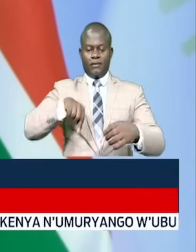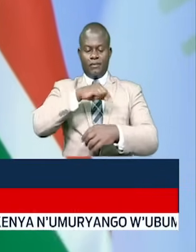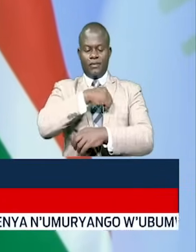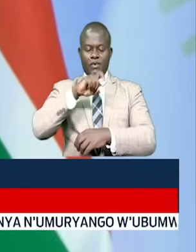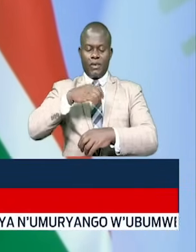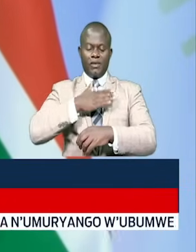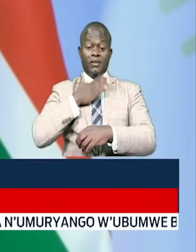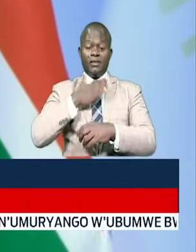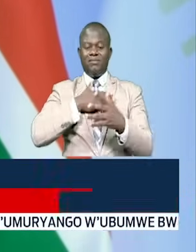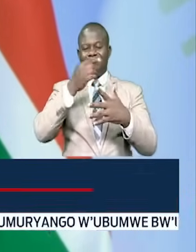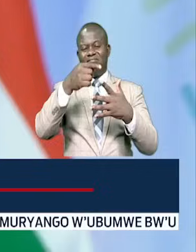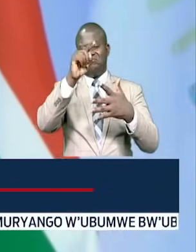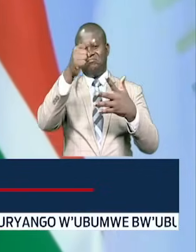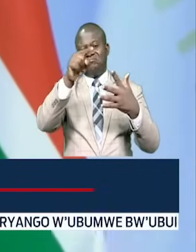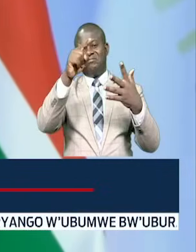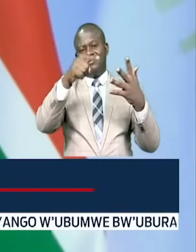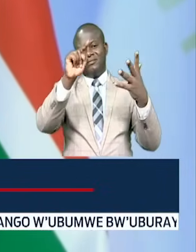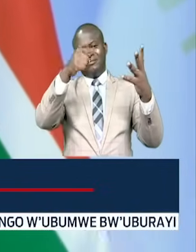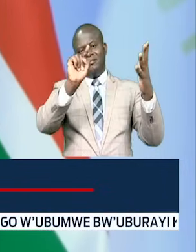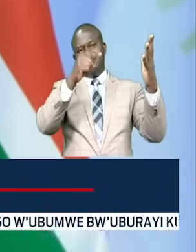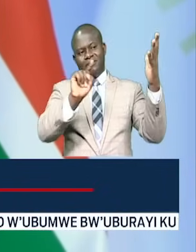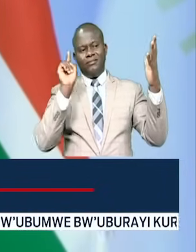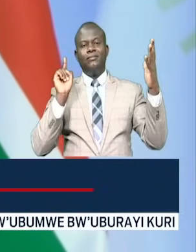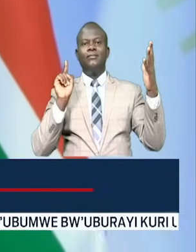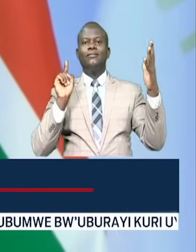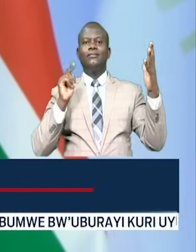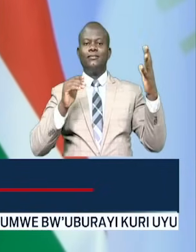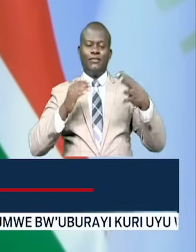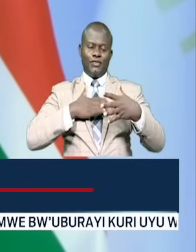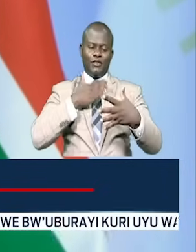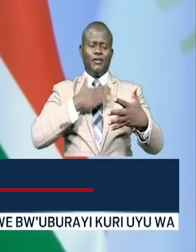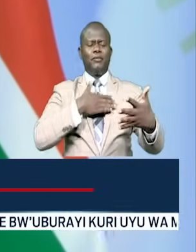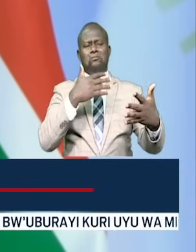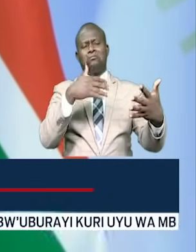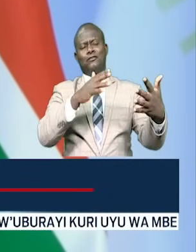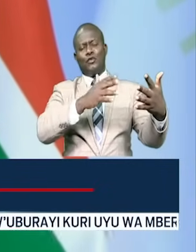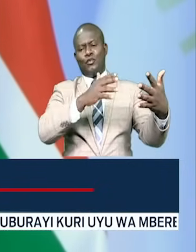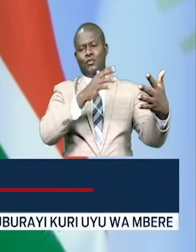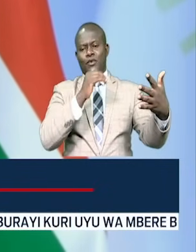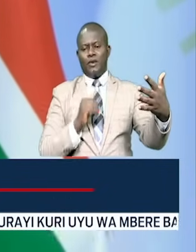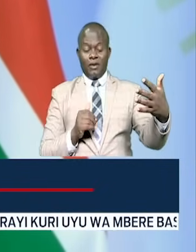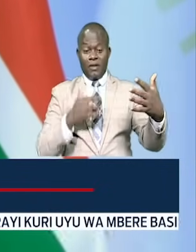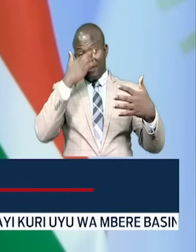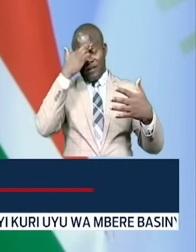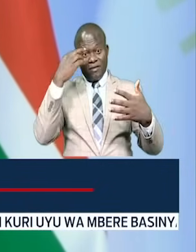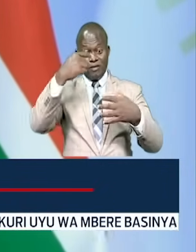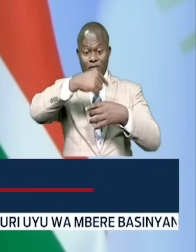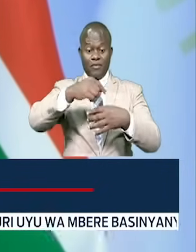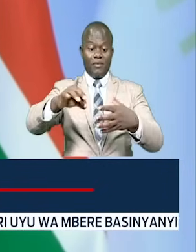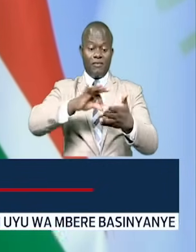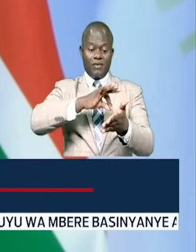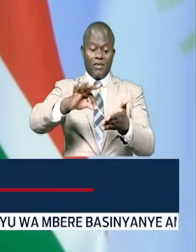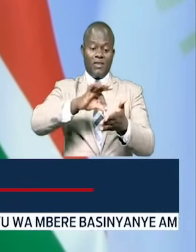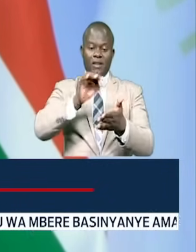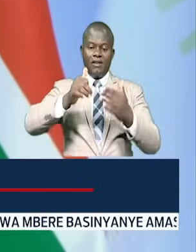ibyo tumaze kugeraho dufatanyije ndetse n'ibyo dushobora gukomeza kugeraho. Iyi niyo mpamvu uyu munsi twasinyanye n'u Rwanda andi